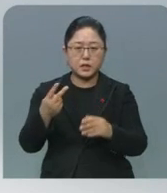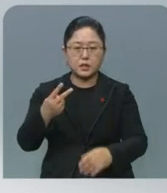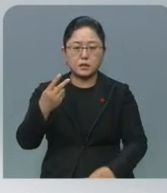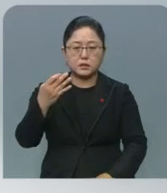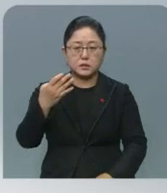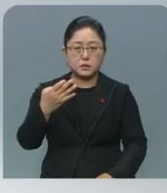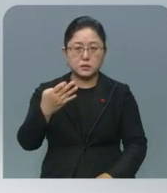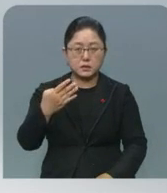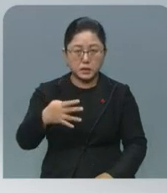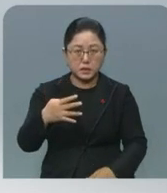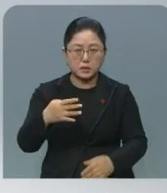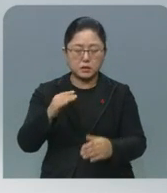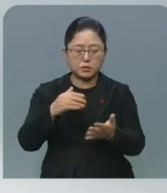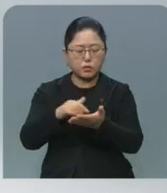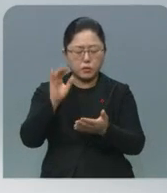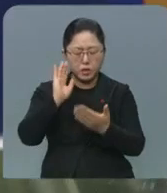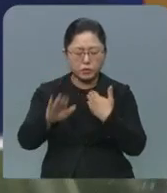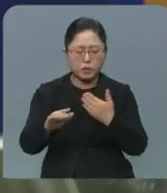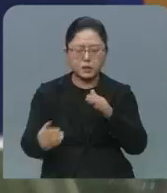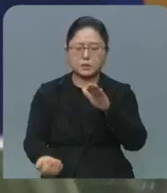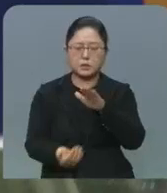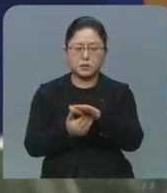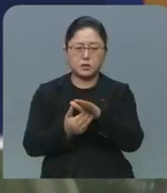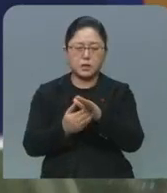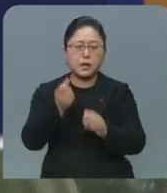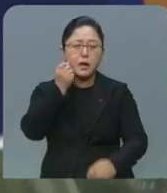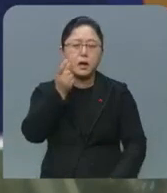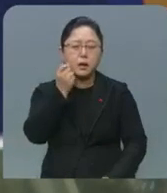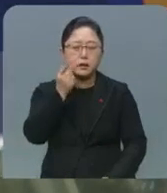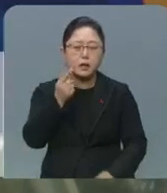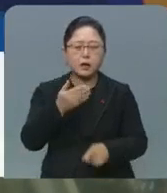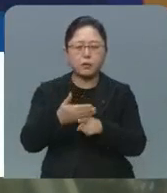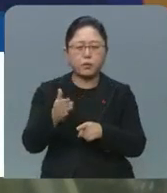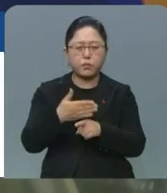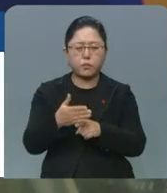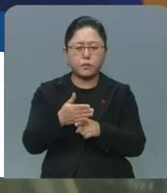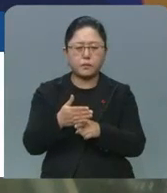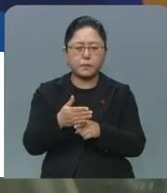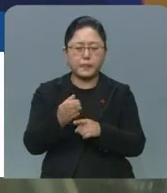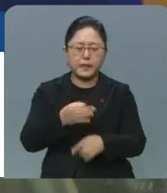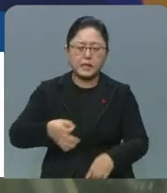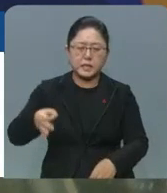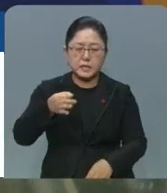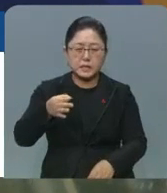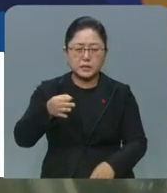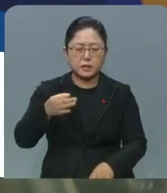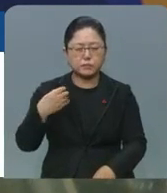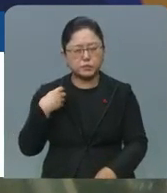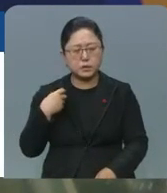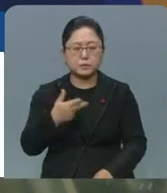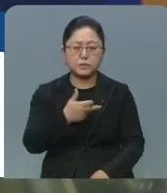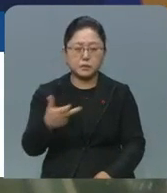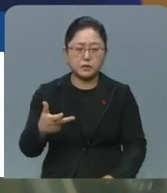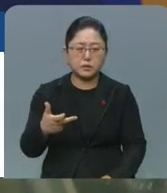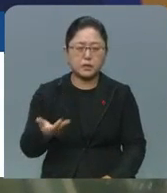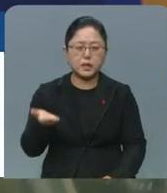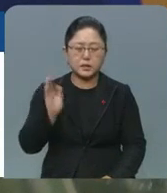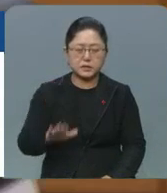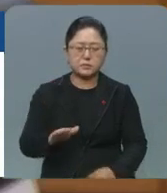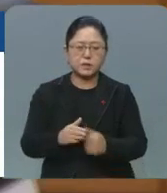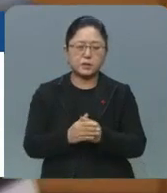통계 집계 이후 최대를 기록했습니다. 매달 갚아 나가야 되는 이자 부담은 정말 크죠.